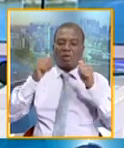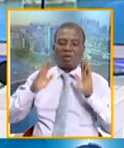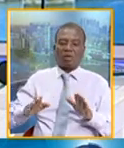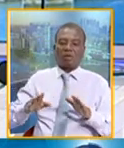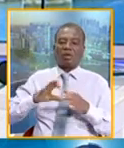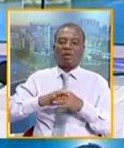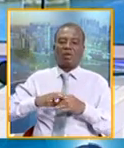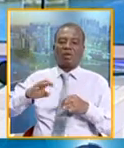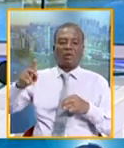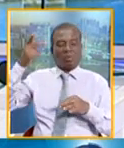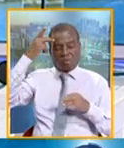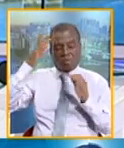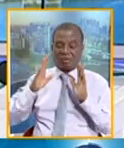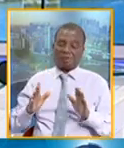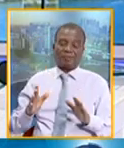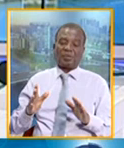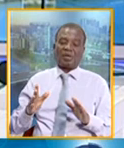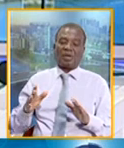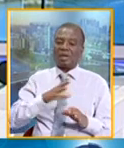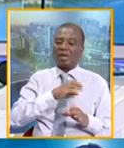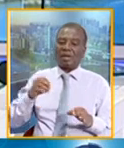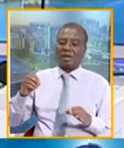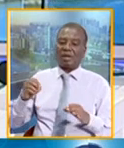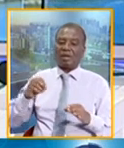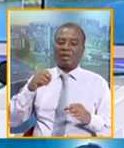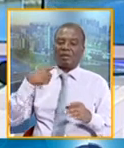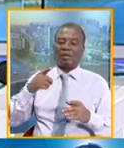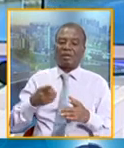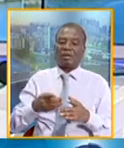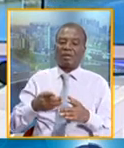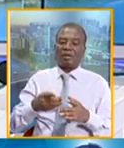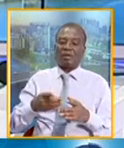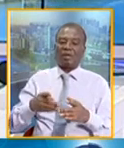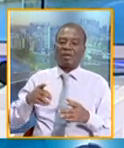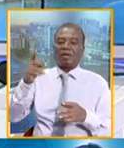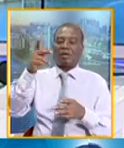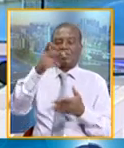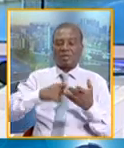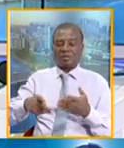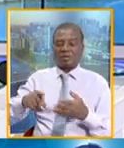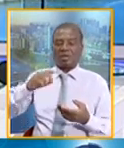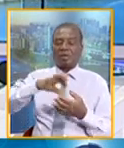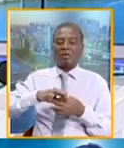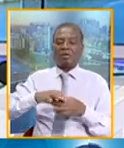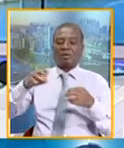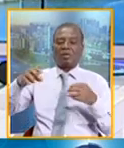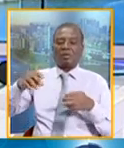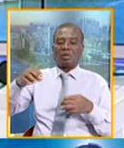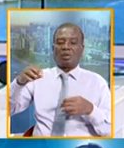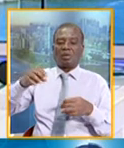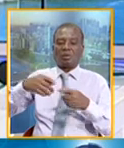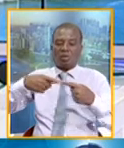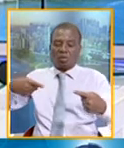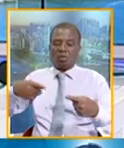qui s'est tenue en présence du commissaire paix et sécurité de la CEDEAO a noté l'absence des principaux partis de l'opposition. Mais le gouvernement, lui,